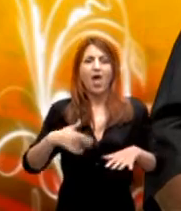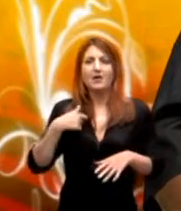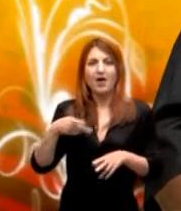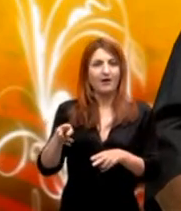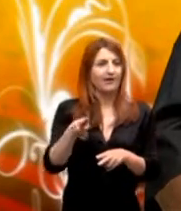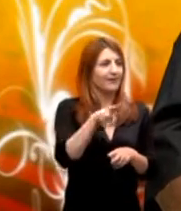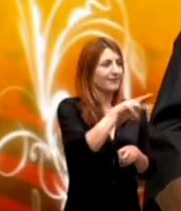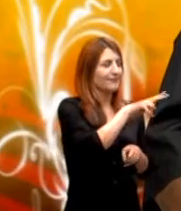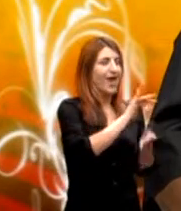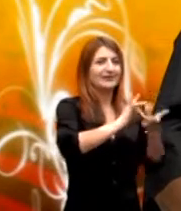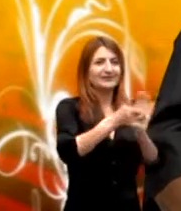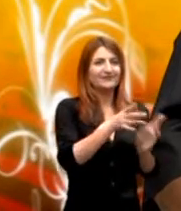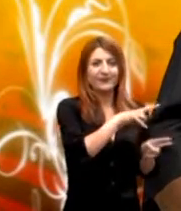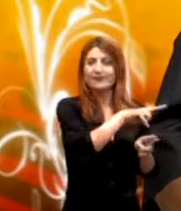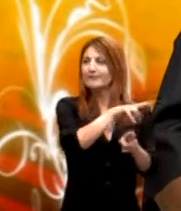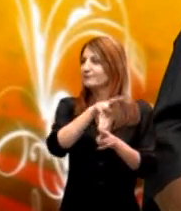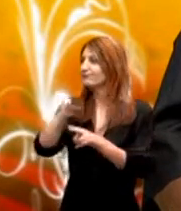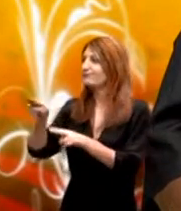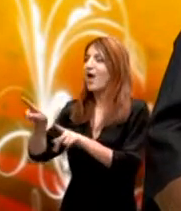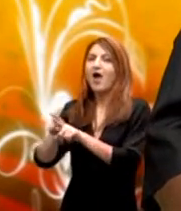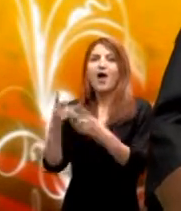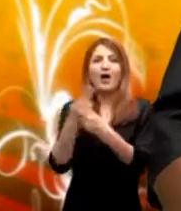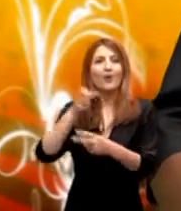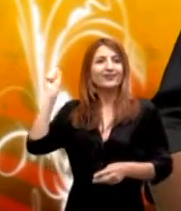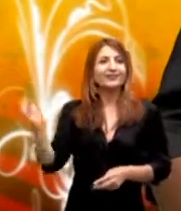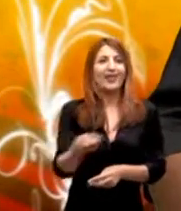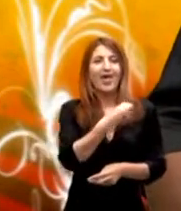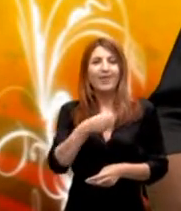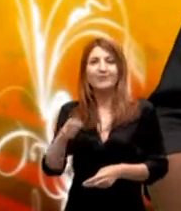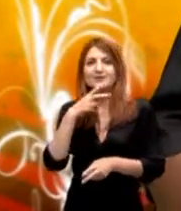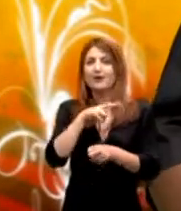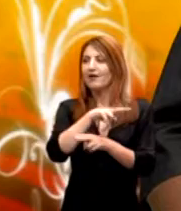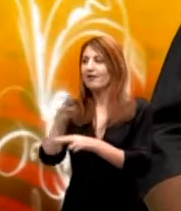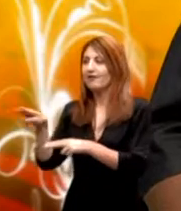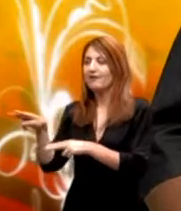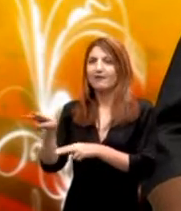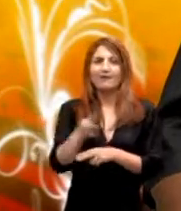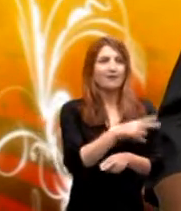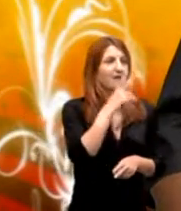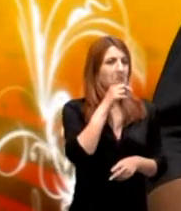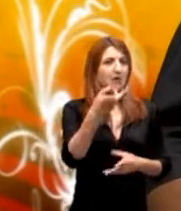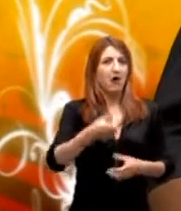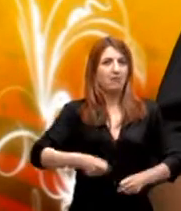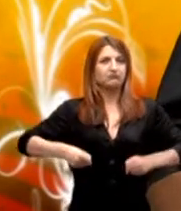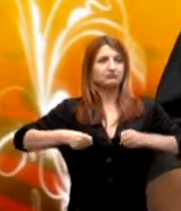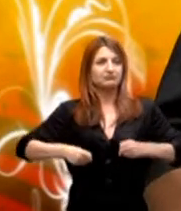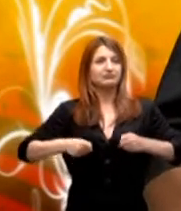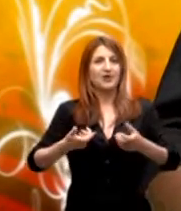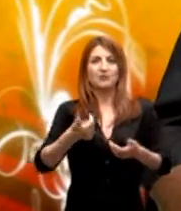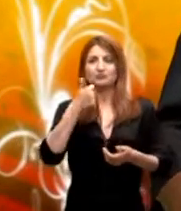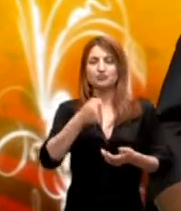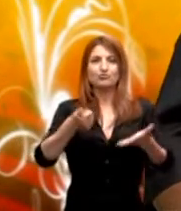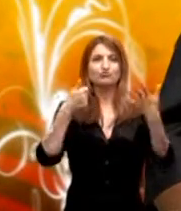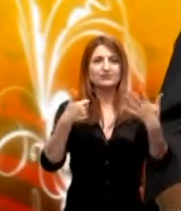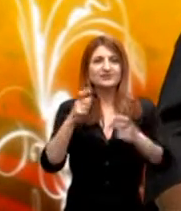Ja lijevo, kompletna plaža u lijevo. Da, da. A da. I ti ide misliš frajer, kaj je? Pa frajer ide. Da, ali 160 šte... kila frajer ide po